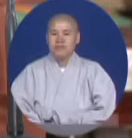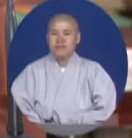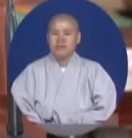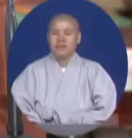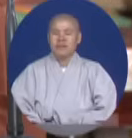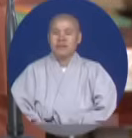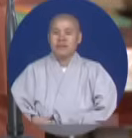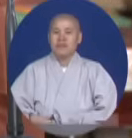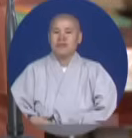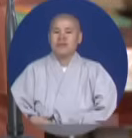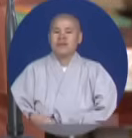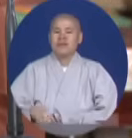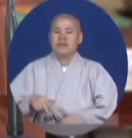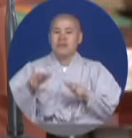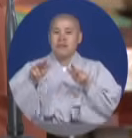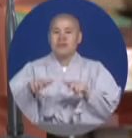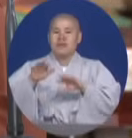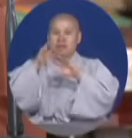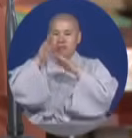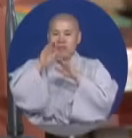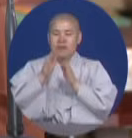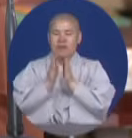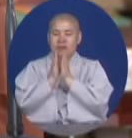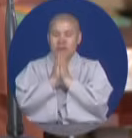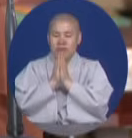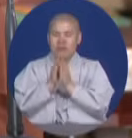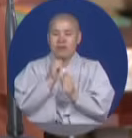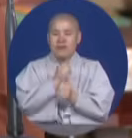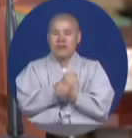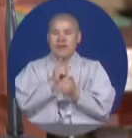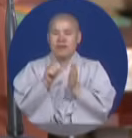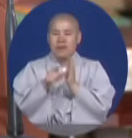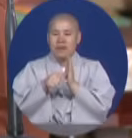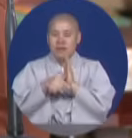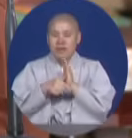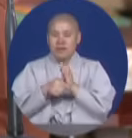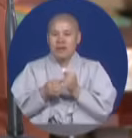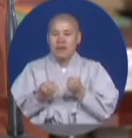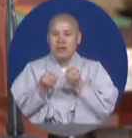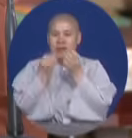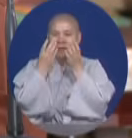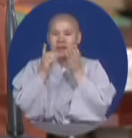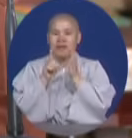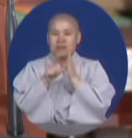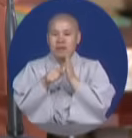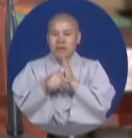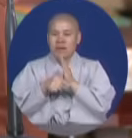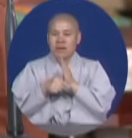이 개성은 기도를 할 때나 행사를 할 때나